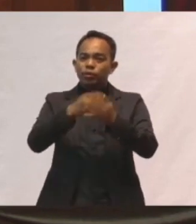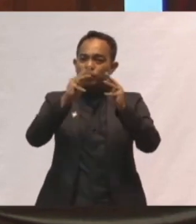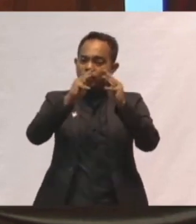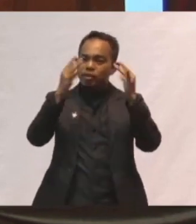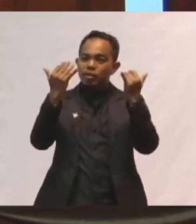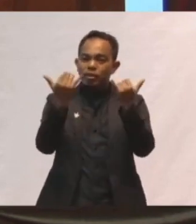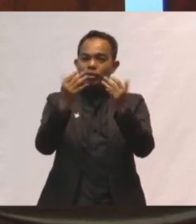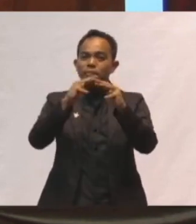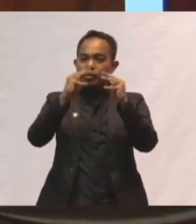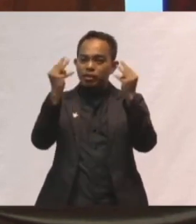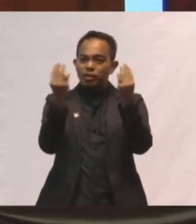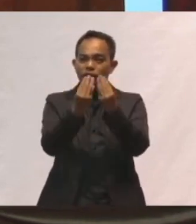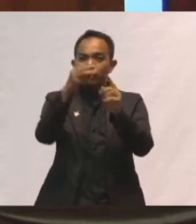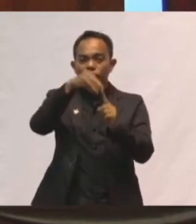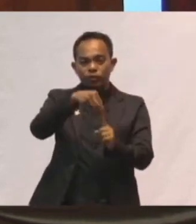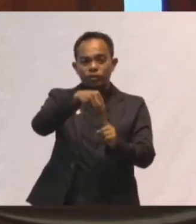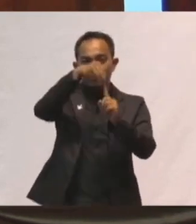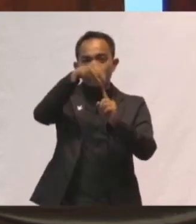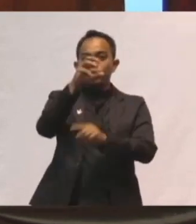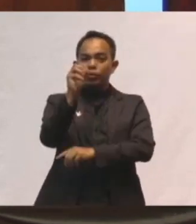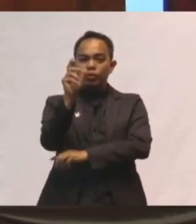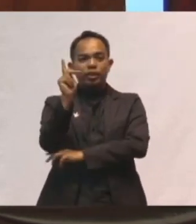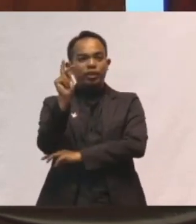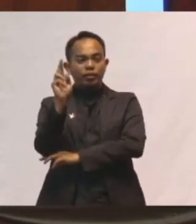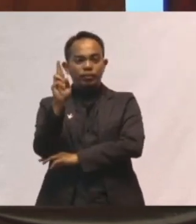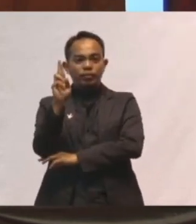terutamanya golongan OKU.